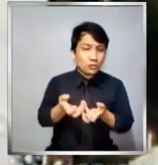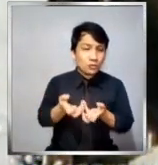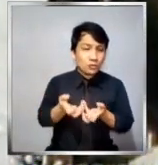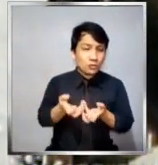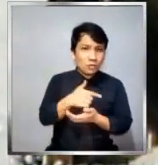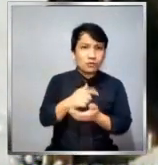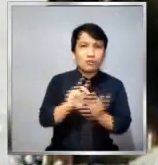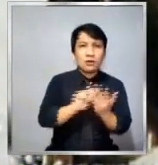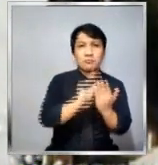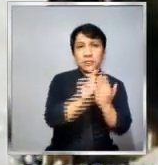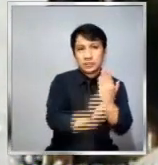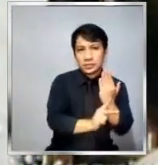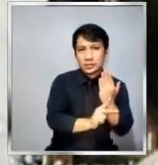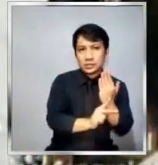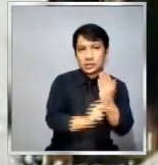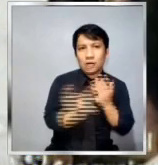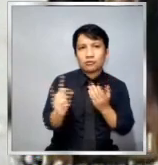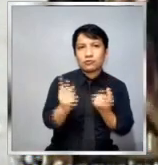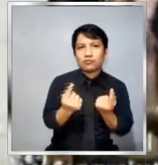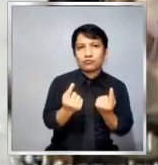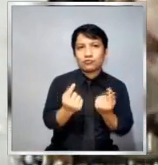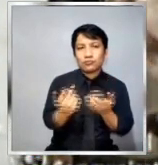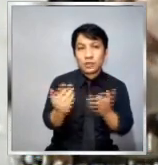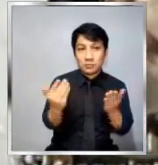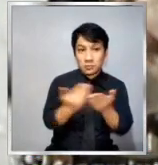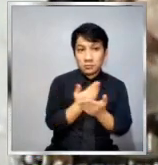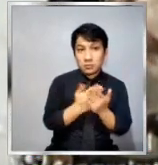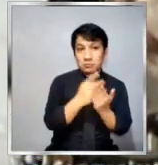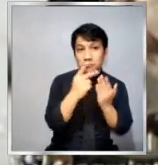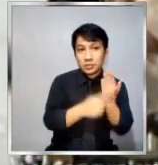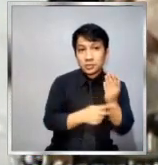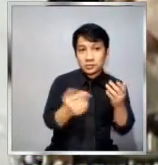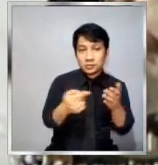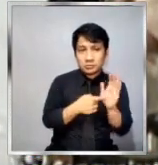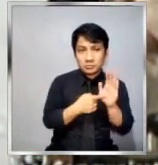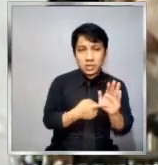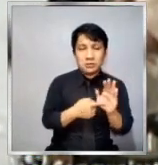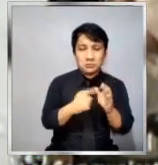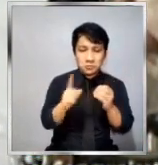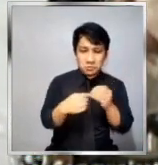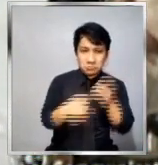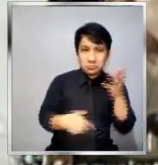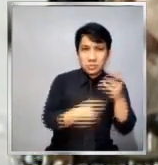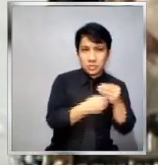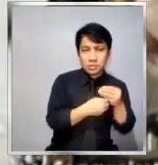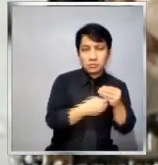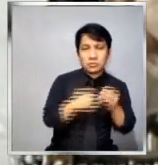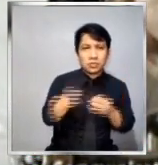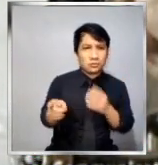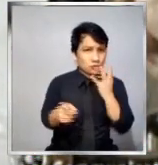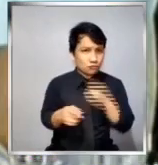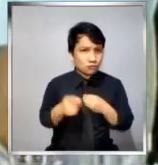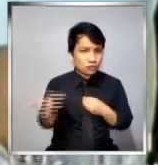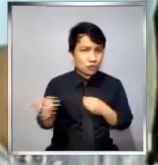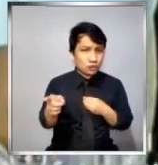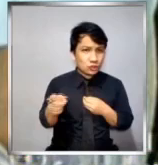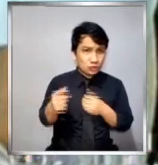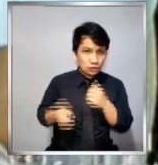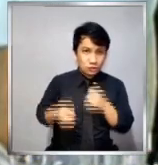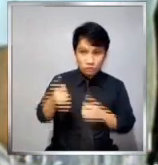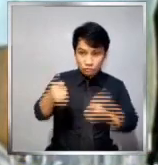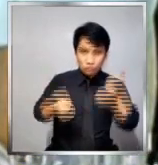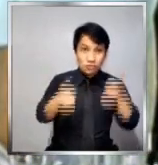Tapos kung ano, another, yung bidder kung sinong nanalo, that's another set of,